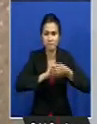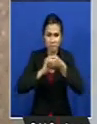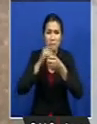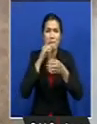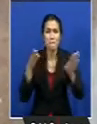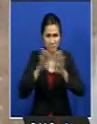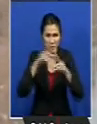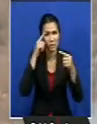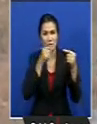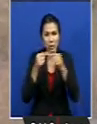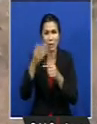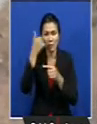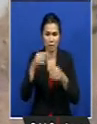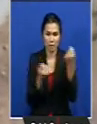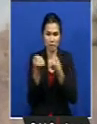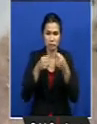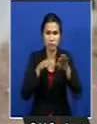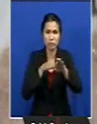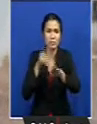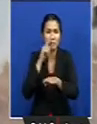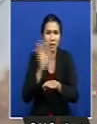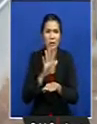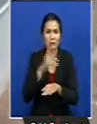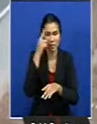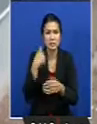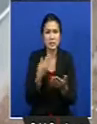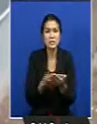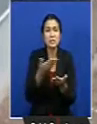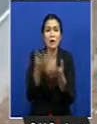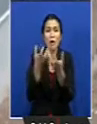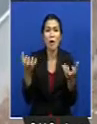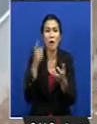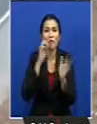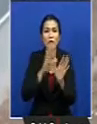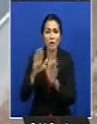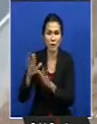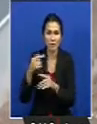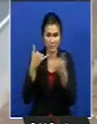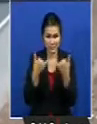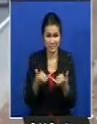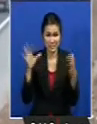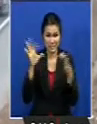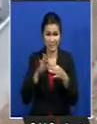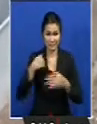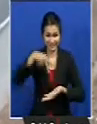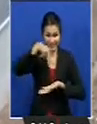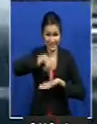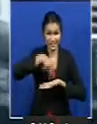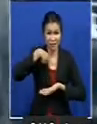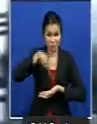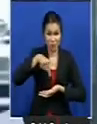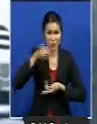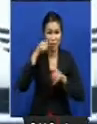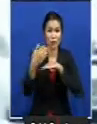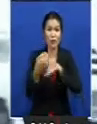อีก1วันนะครับเพื่อไม่ให้รถติดจากการที่ประชาชนแวะซื้อของฝากข้างทางครับสำหรับจุดตรงที่ผมยืนอยู่ตรงบริเวณนี้นะครับ